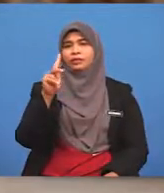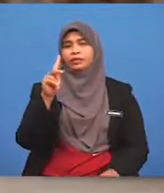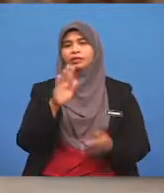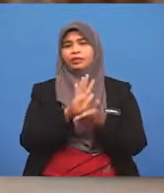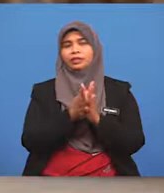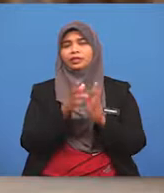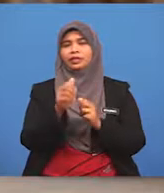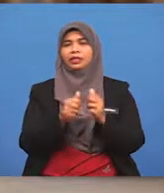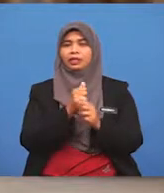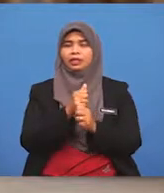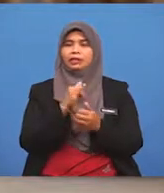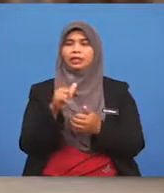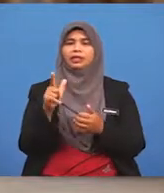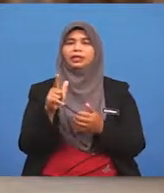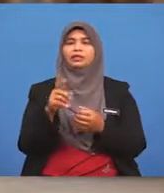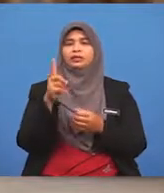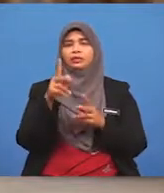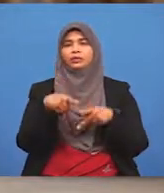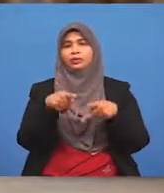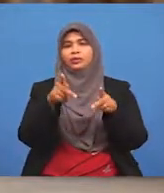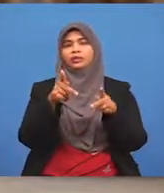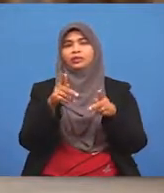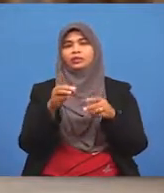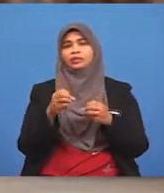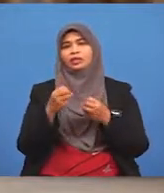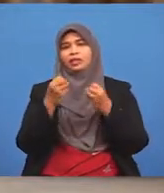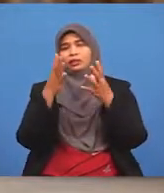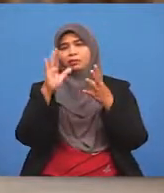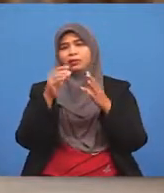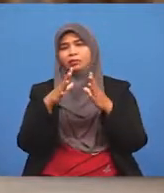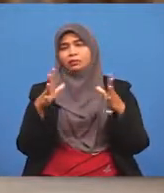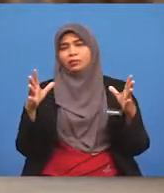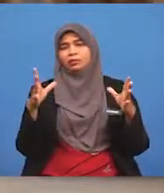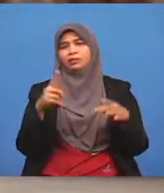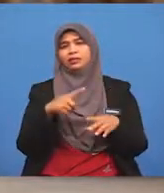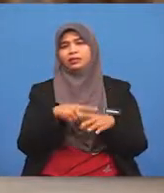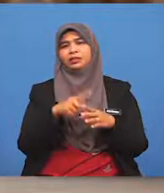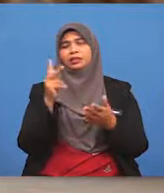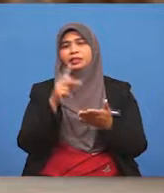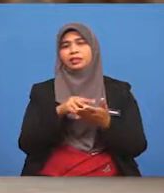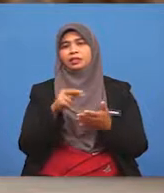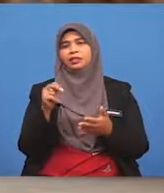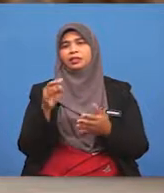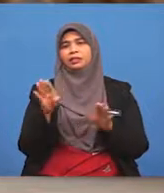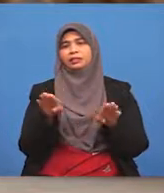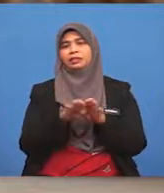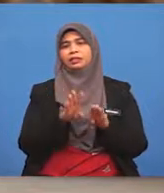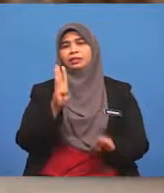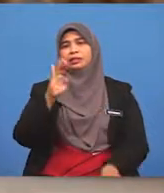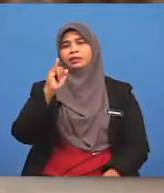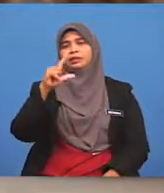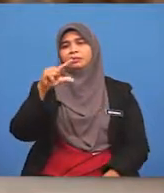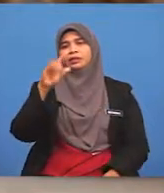sebagai Big Bang, iaitu kejadian dari satu titik tunggal. Sebelum fenomena ini